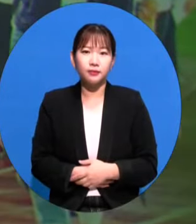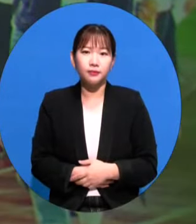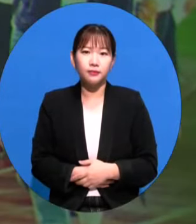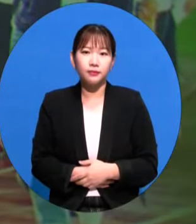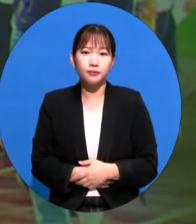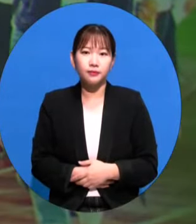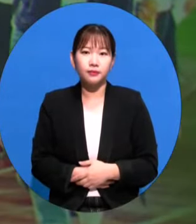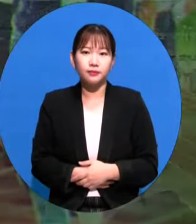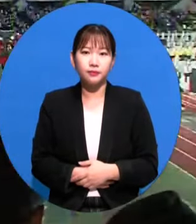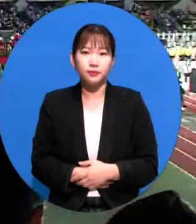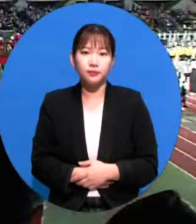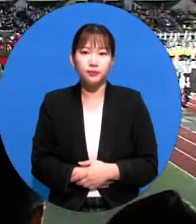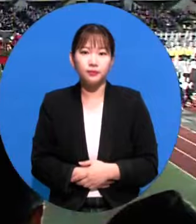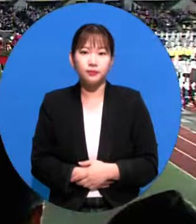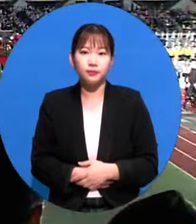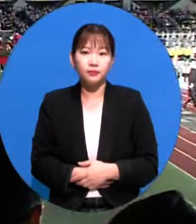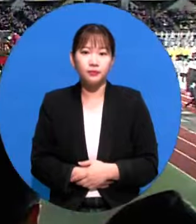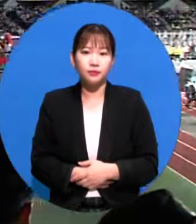기자입니다.